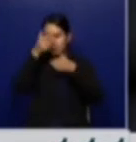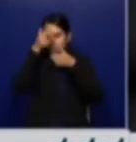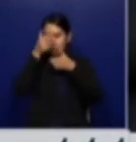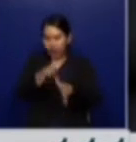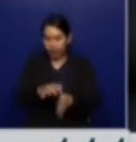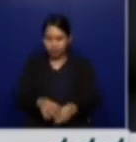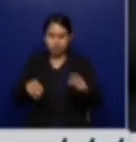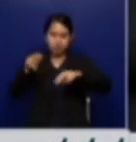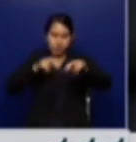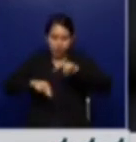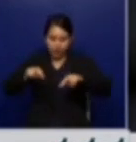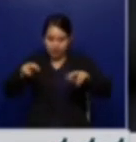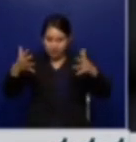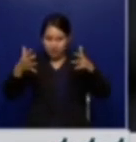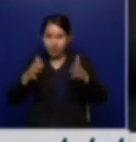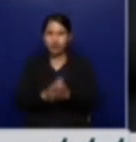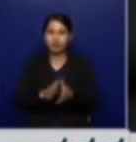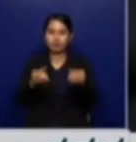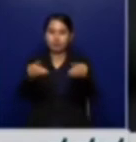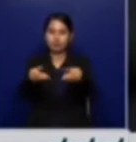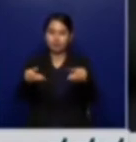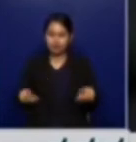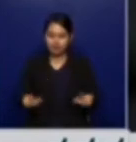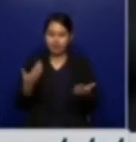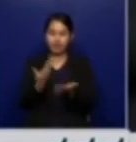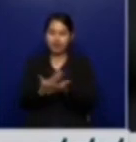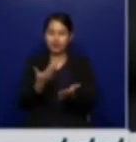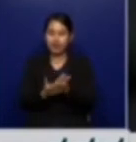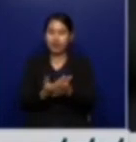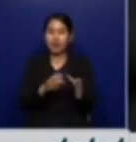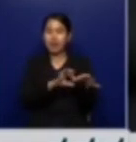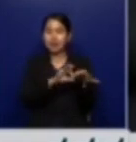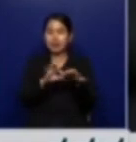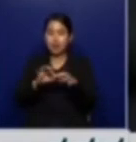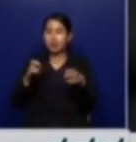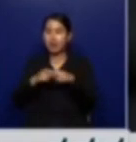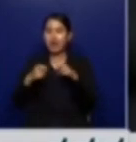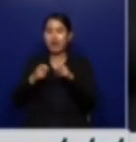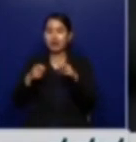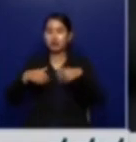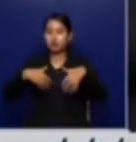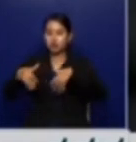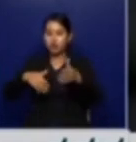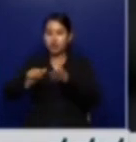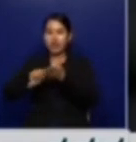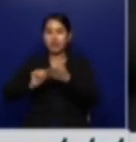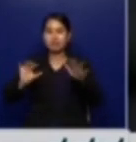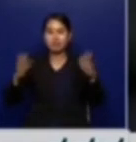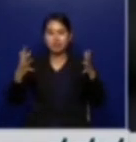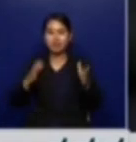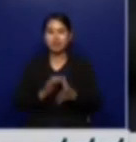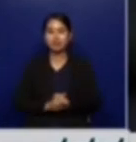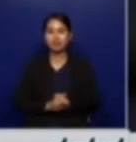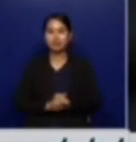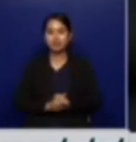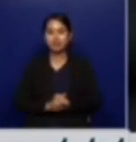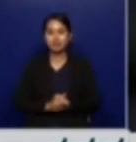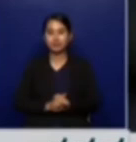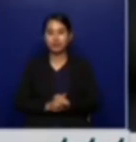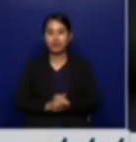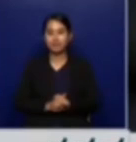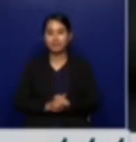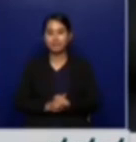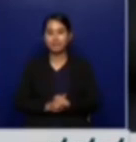จทำรูปเร่งของงบประมาณออกมาไม่ตอบสนองต่อการแก้ปัญหาให้กับประเทศชาติบ้านเมืองเลยถ้าท่านประธานได้กรุณานะ